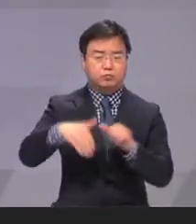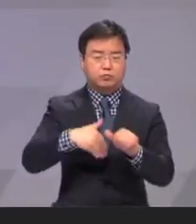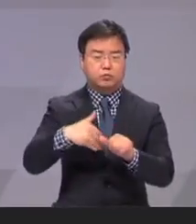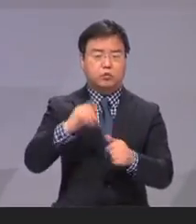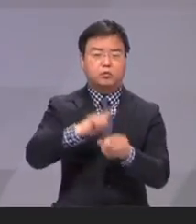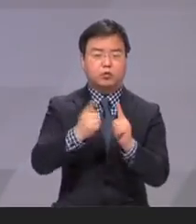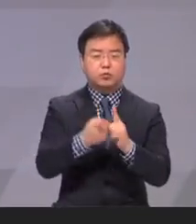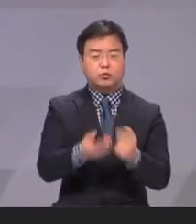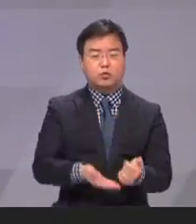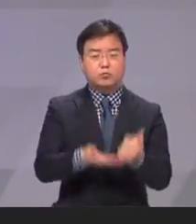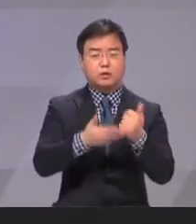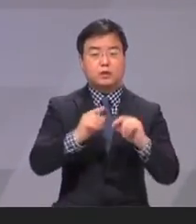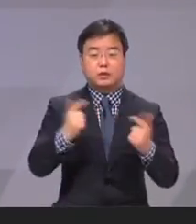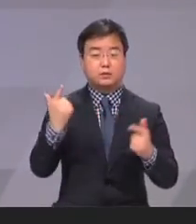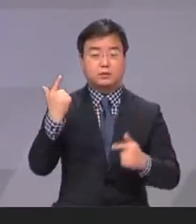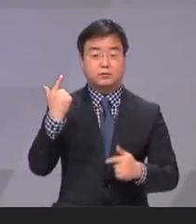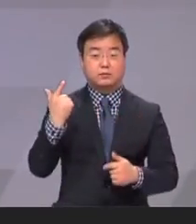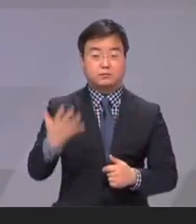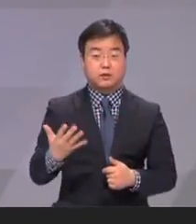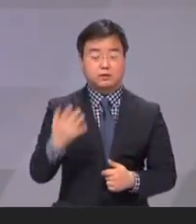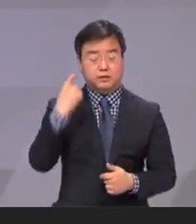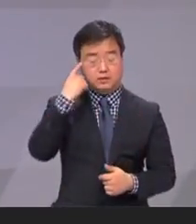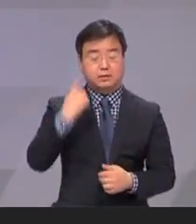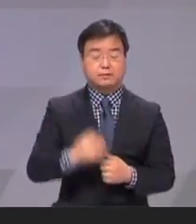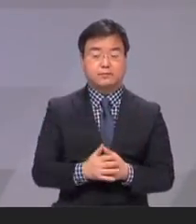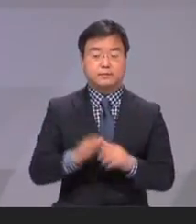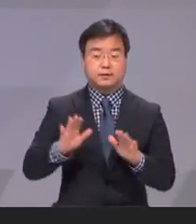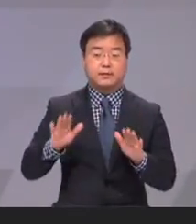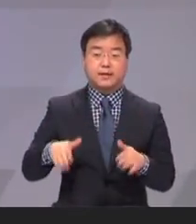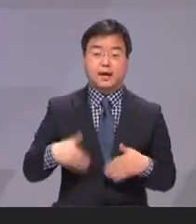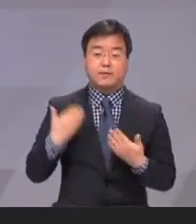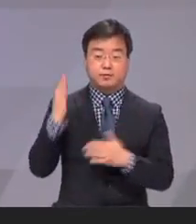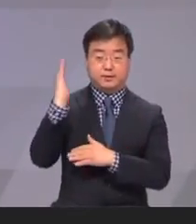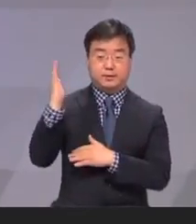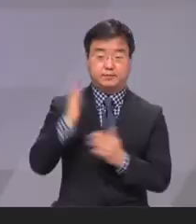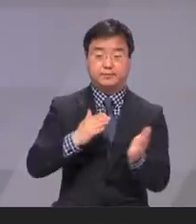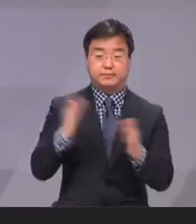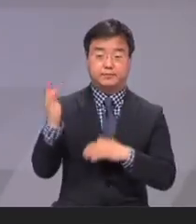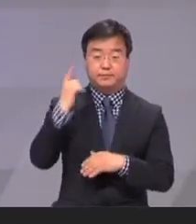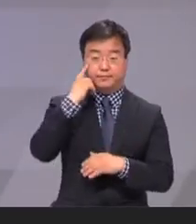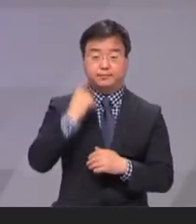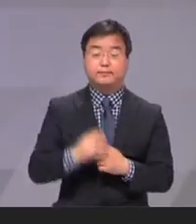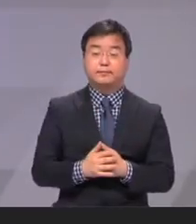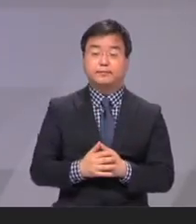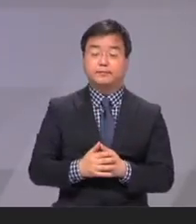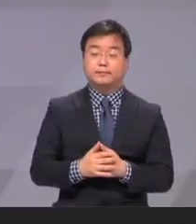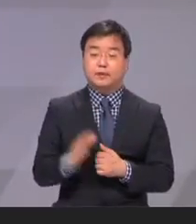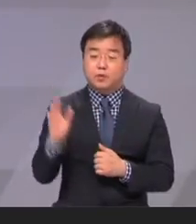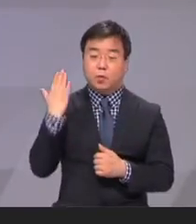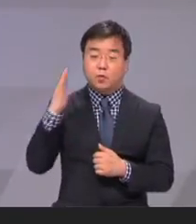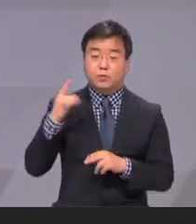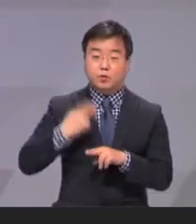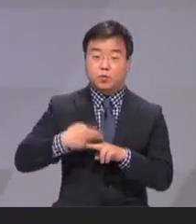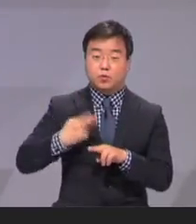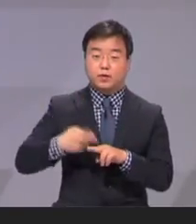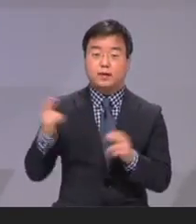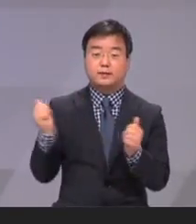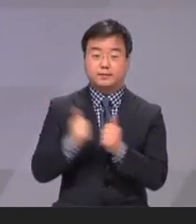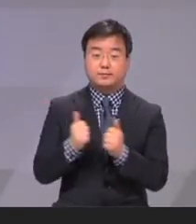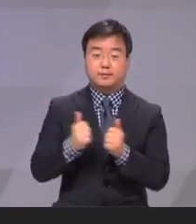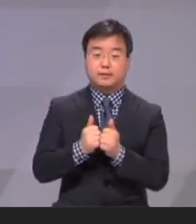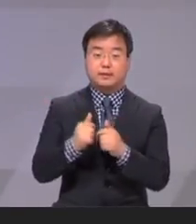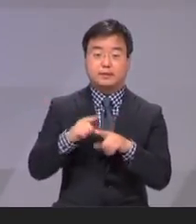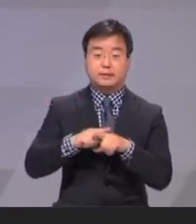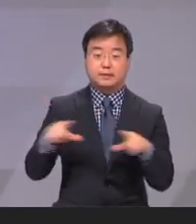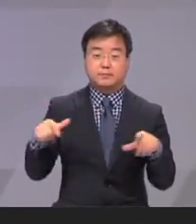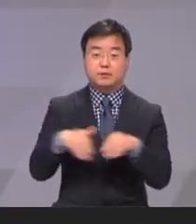게 아닌가 그렇습니다. 이런 생각이 듭니다. 자, 이번엔 좀 가벼운 얘기로 넘어가 보겠습니다. 요즘 요리하는 남자가 예.